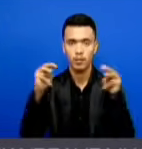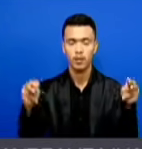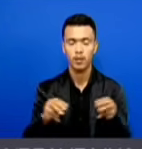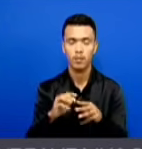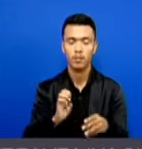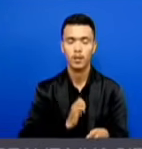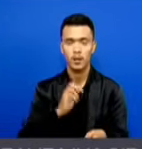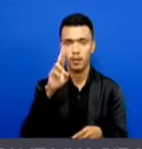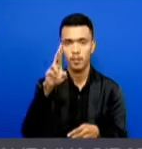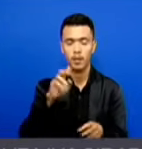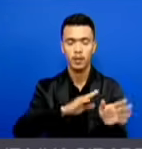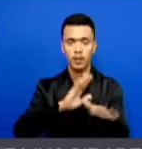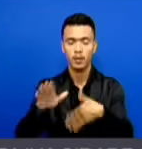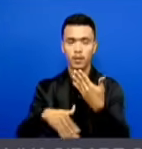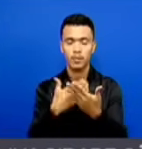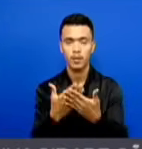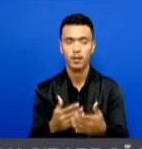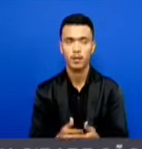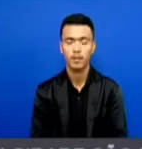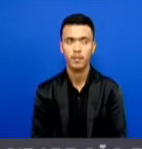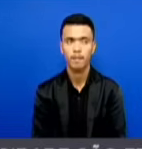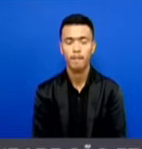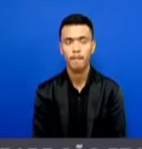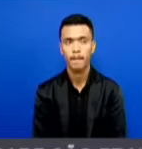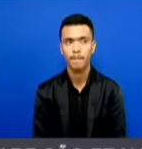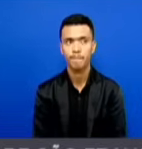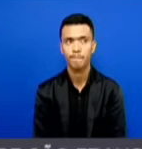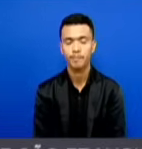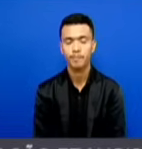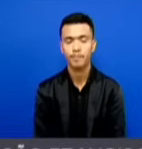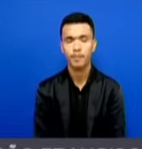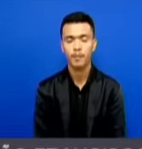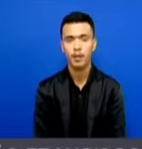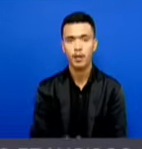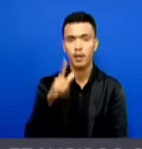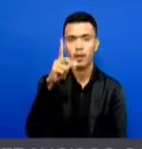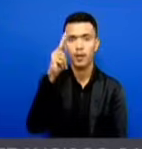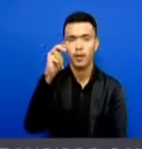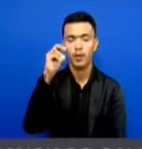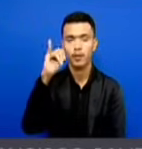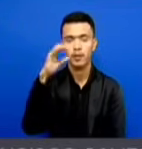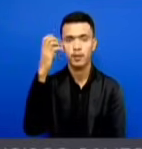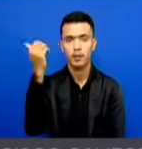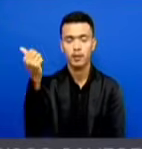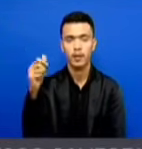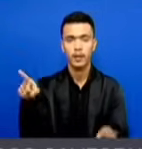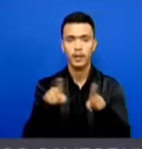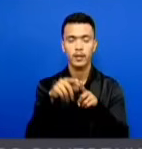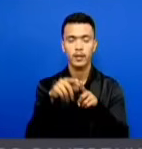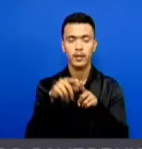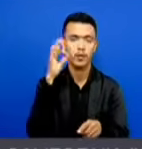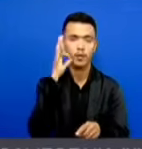munisipiu Ermera. Ovintes harer norona in radio televisão Timor Leste Leonisia Trindade, hanesan feto falu